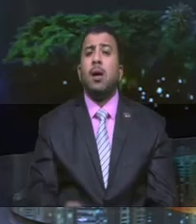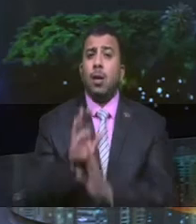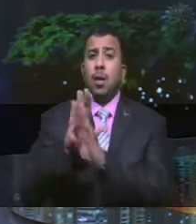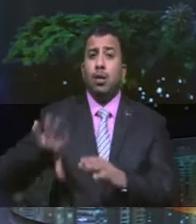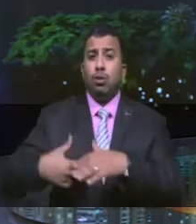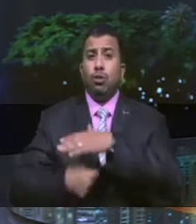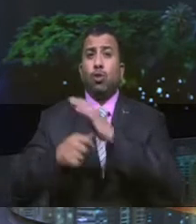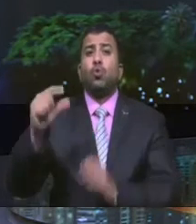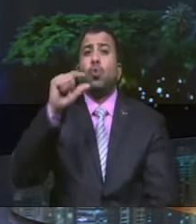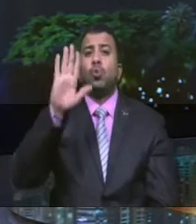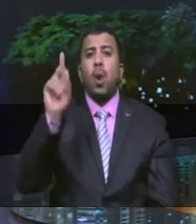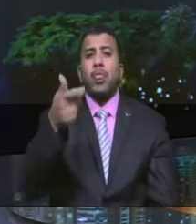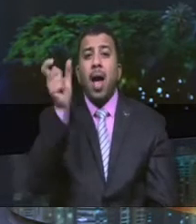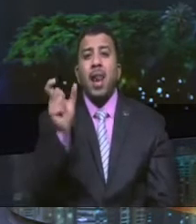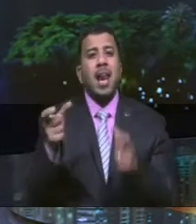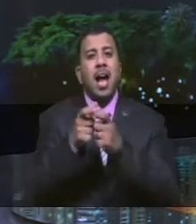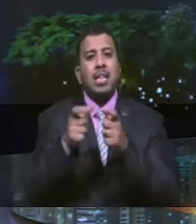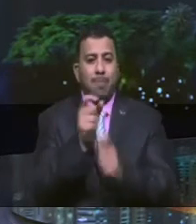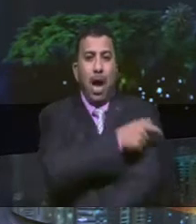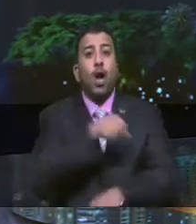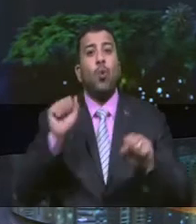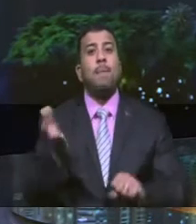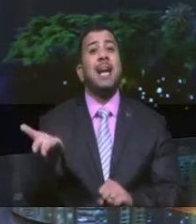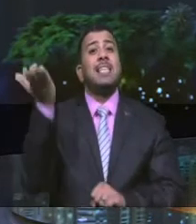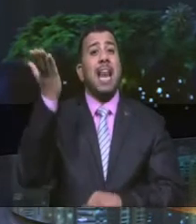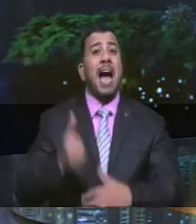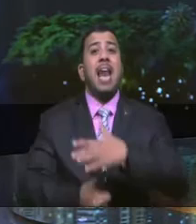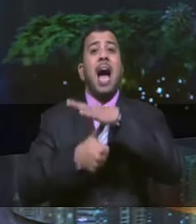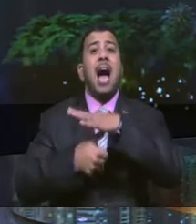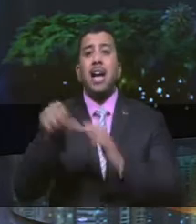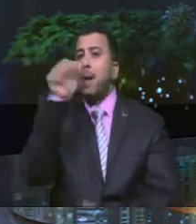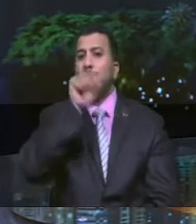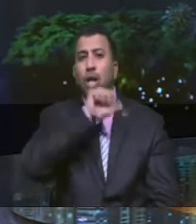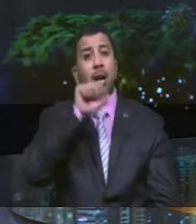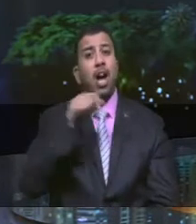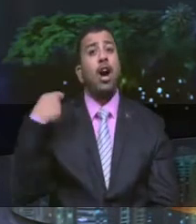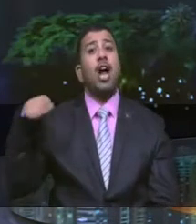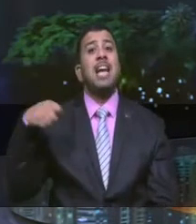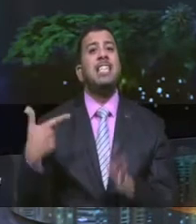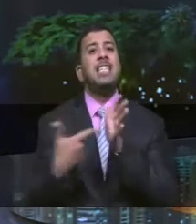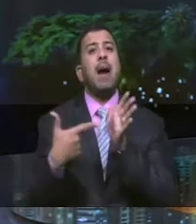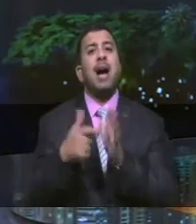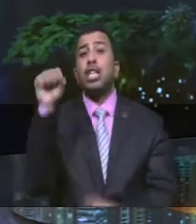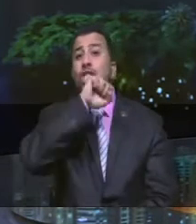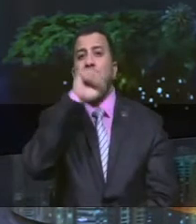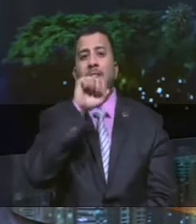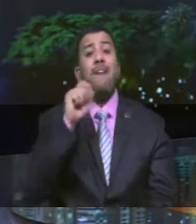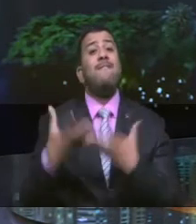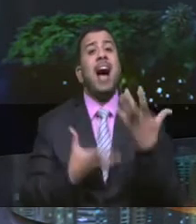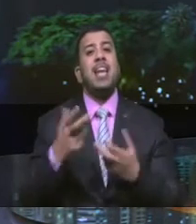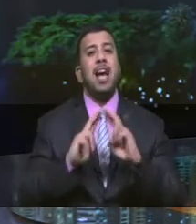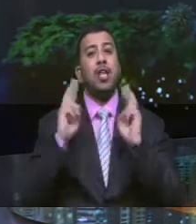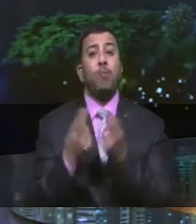رعى صاحب السمو الشيخ الدكتور سلطان بن محمد القاسمي عضو المجلس الأعلى حاكم الشارقة رئيس جامعة